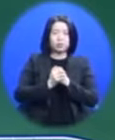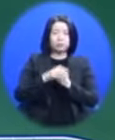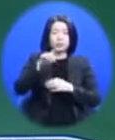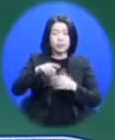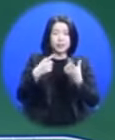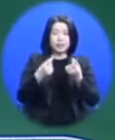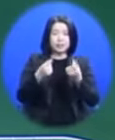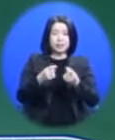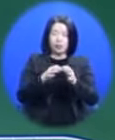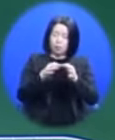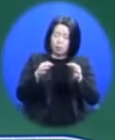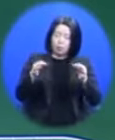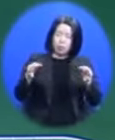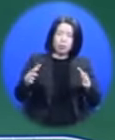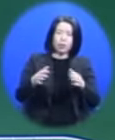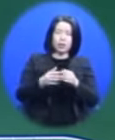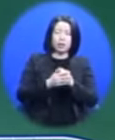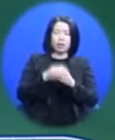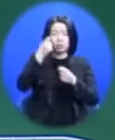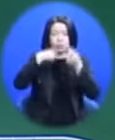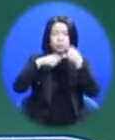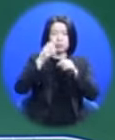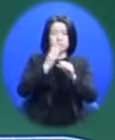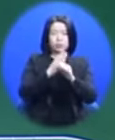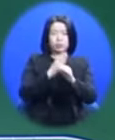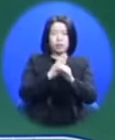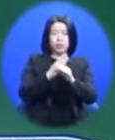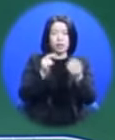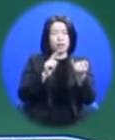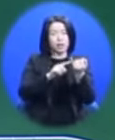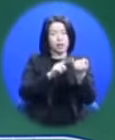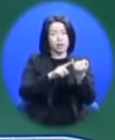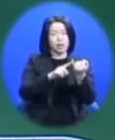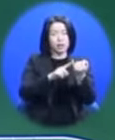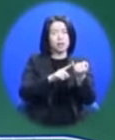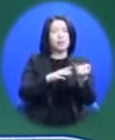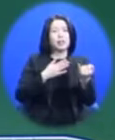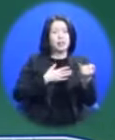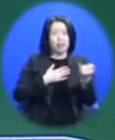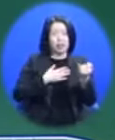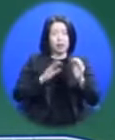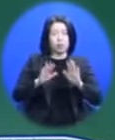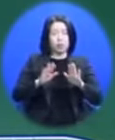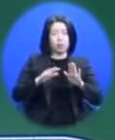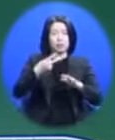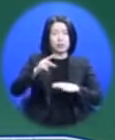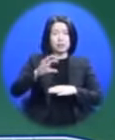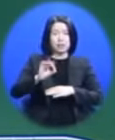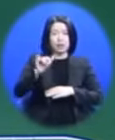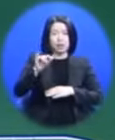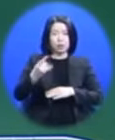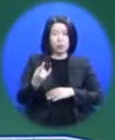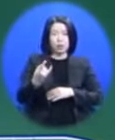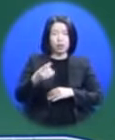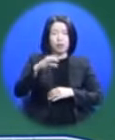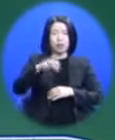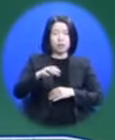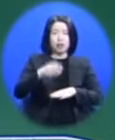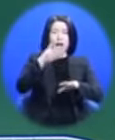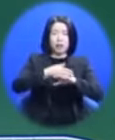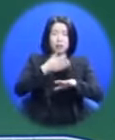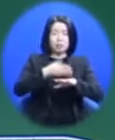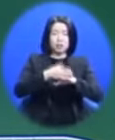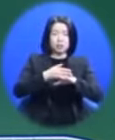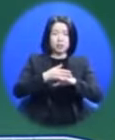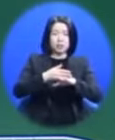그렇게 한참을 울다가 아내에게 여보, 나 오늘 당회에서 감사합니다 공연을